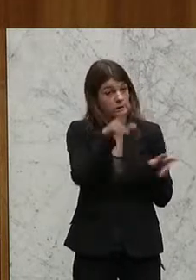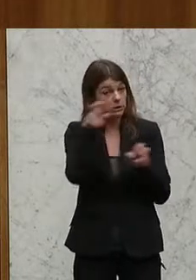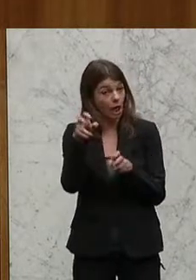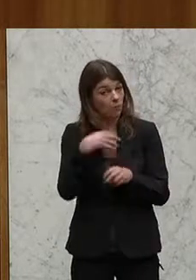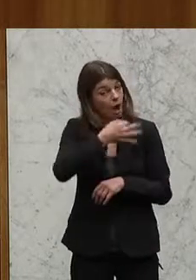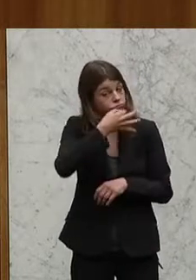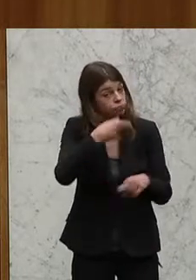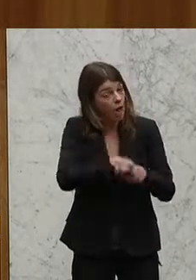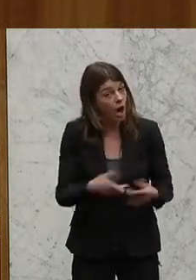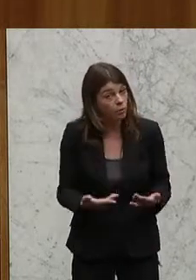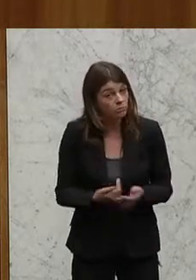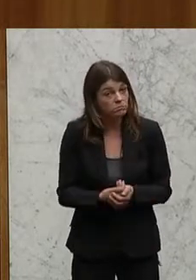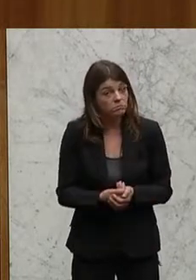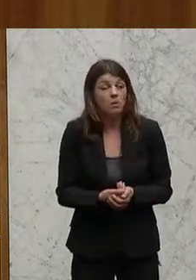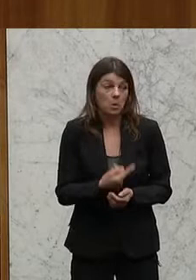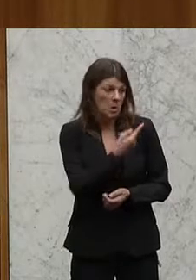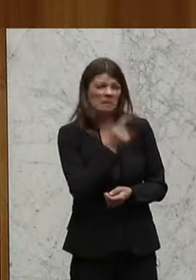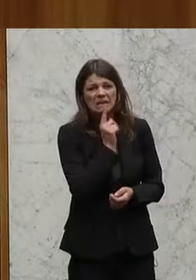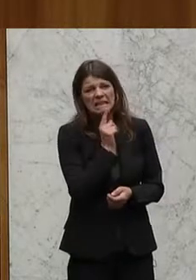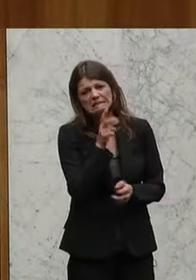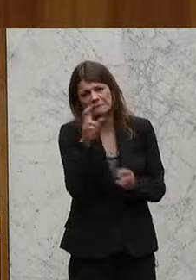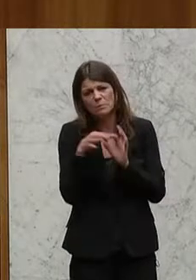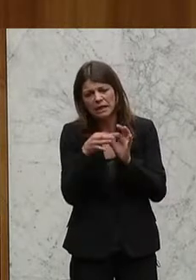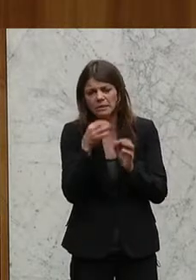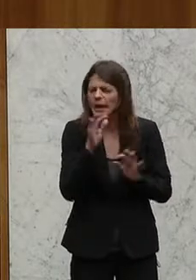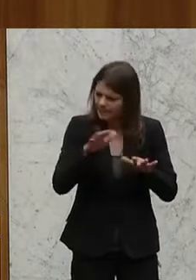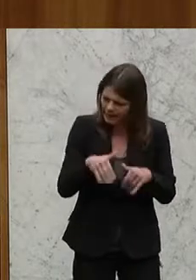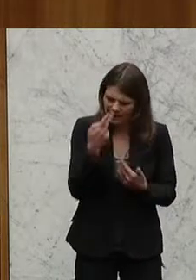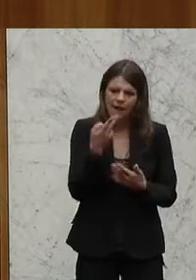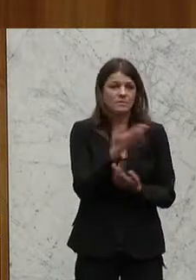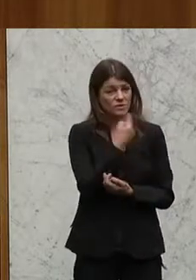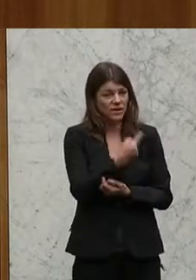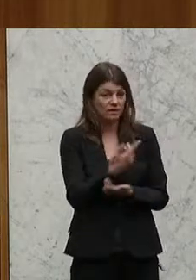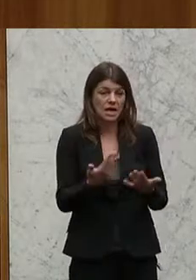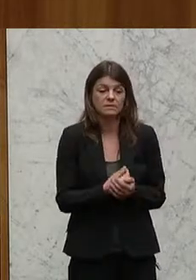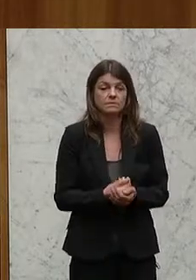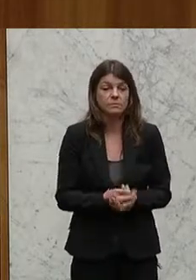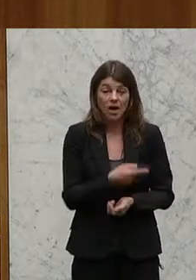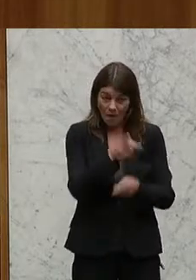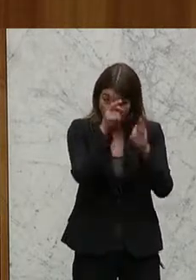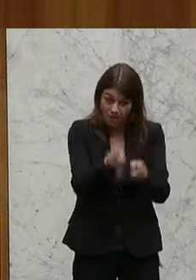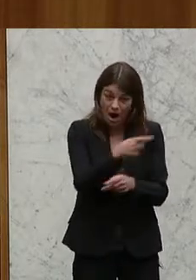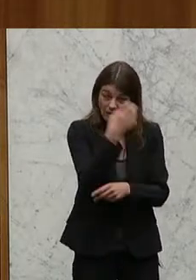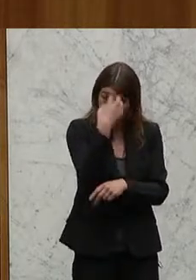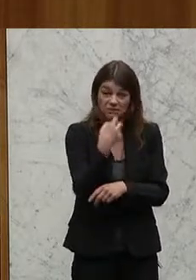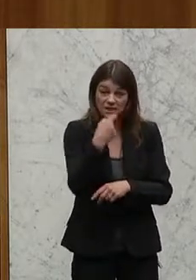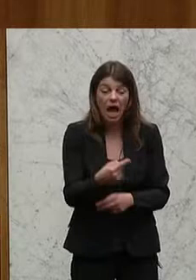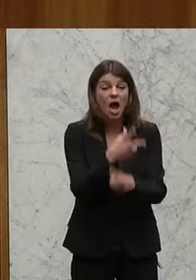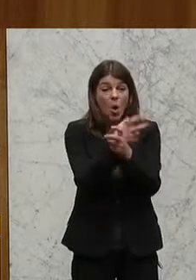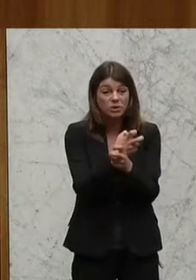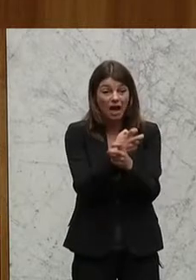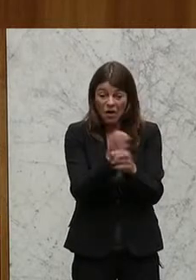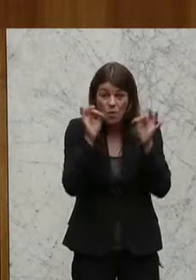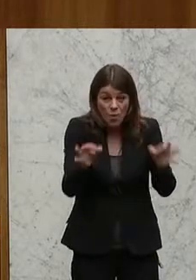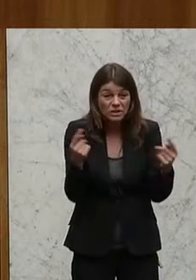Sie zwar relativ wenig, aber schauen wir uns an, was Sie gesagt haben. Sie haben allen Ernstes gesagt, Österreich steht gut